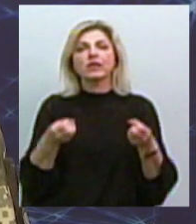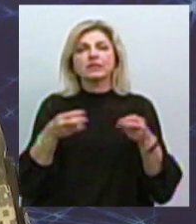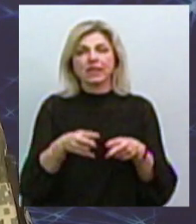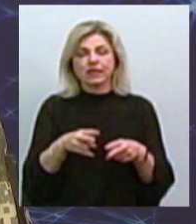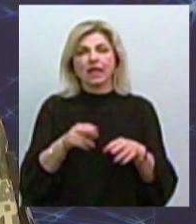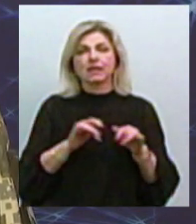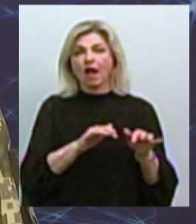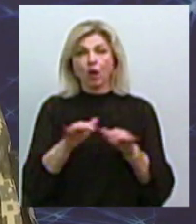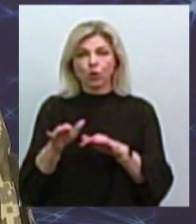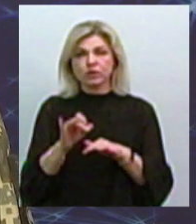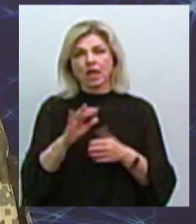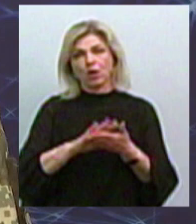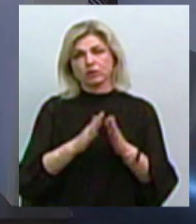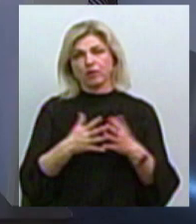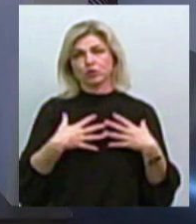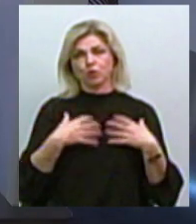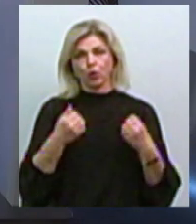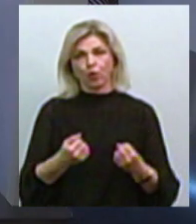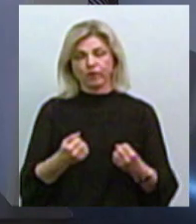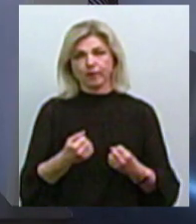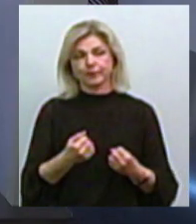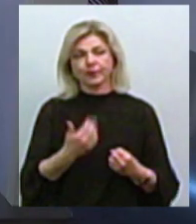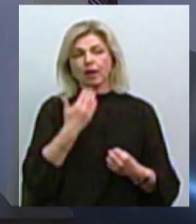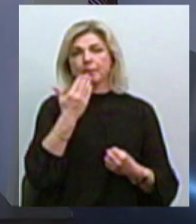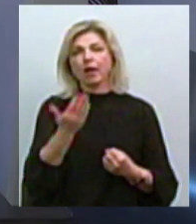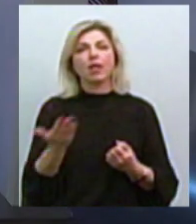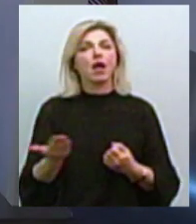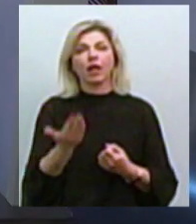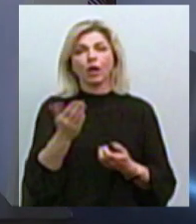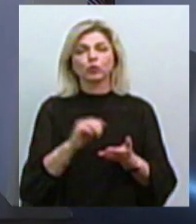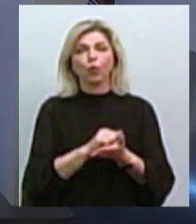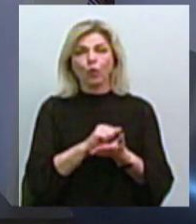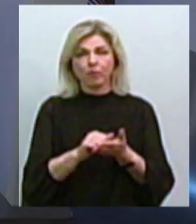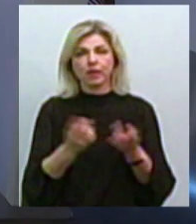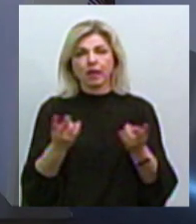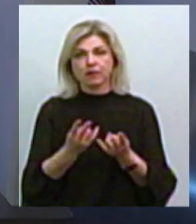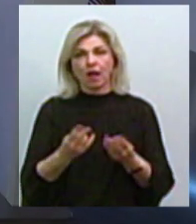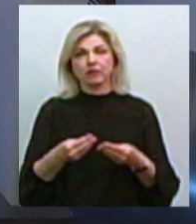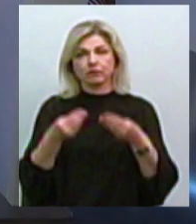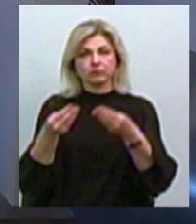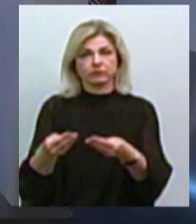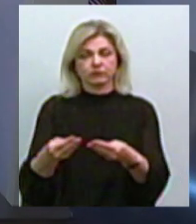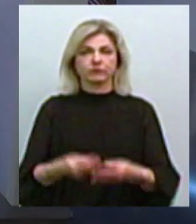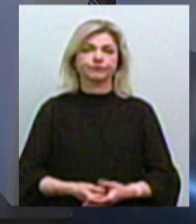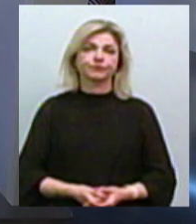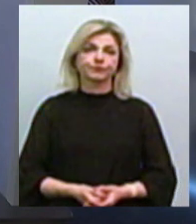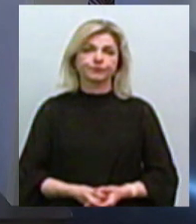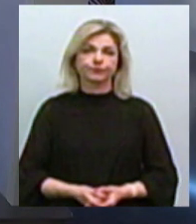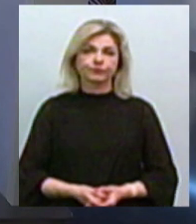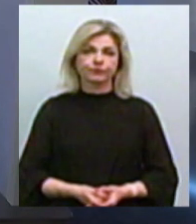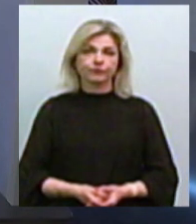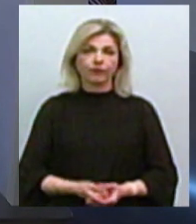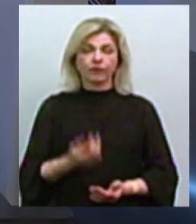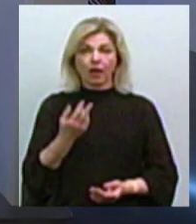здоров'я. А які документи чи довідки треба предоставити в тому випадку?